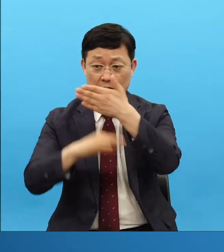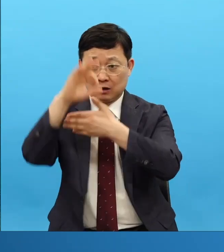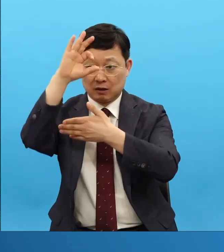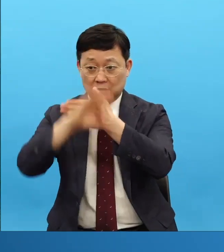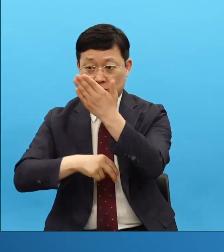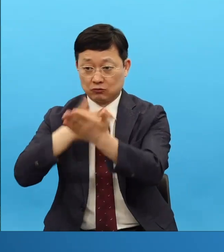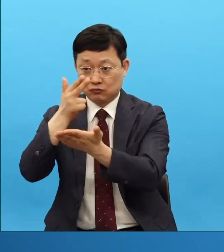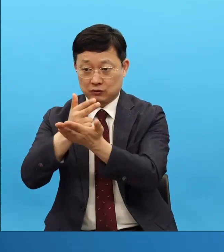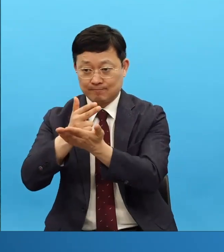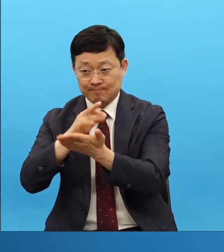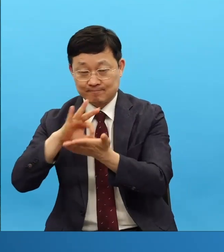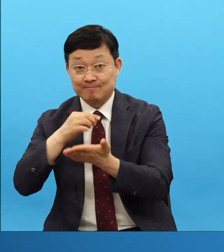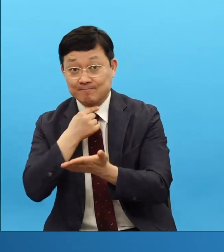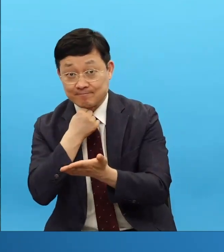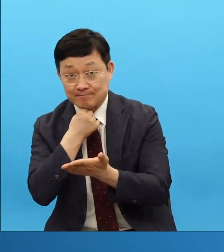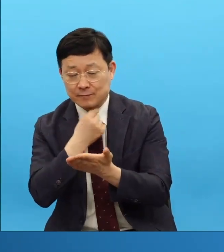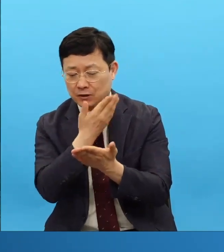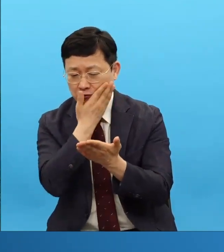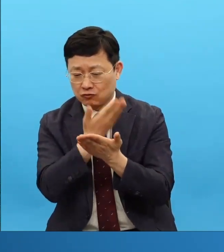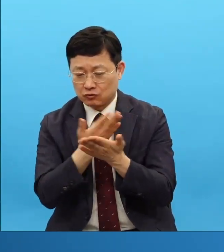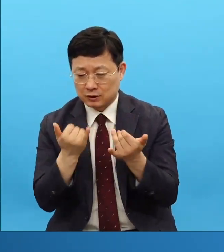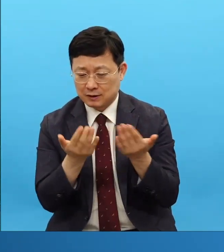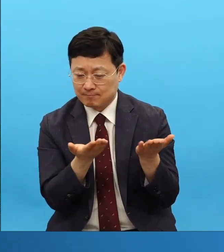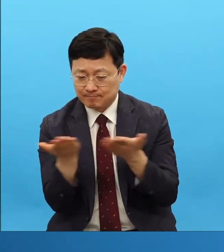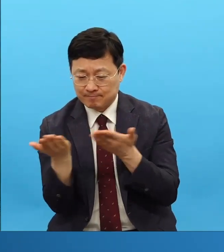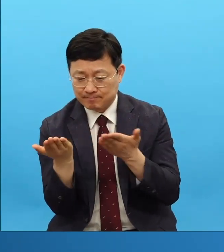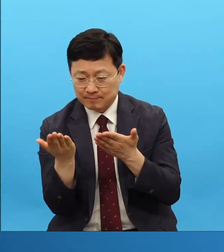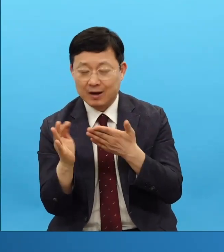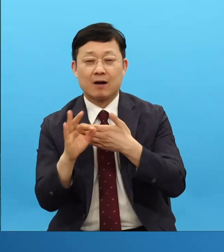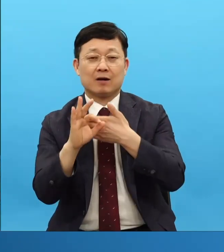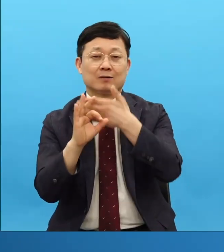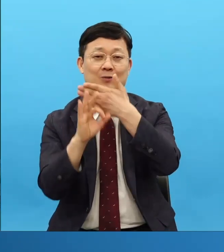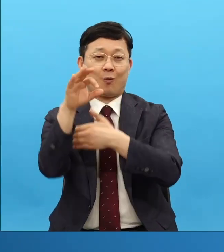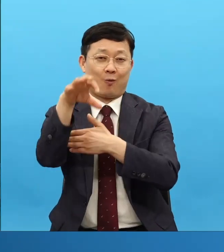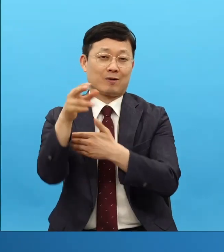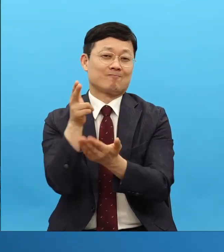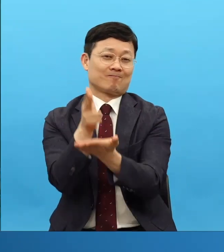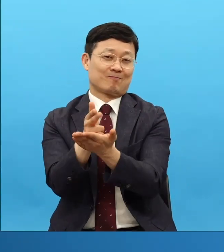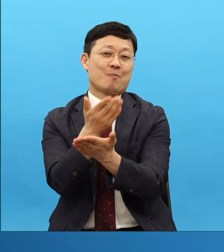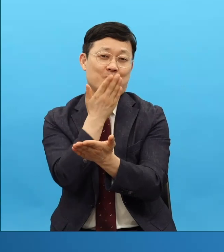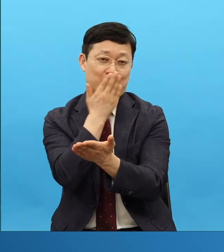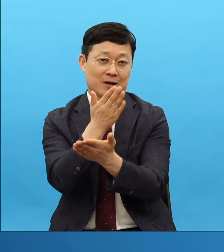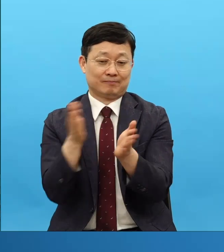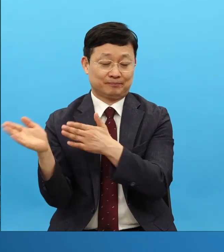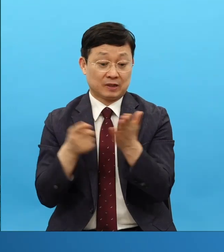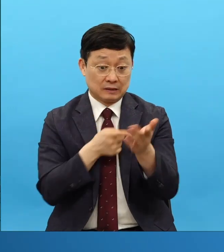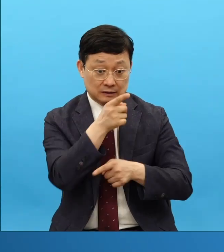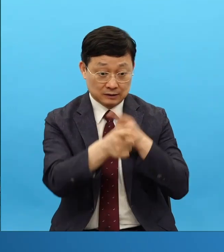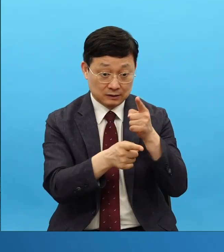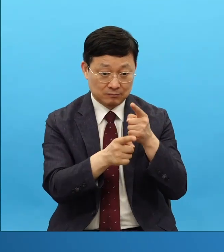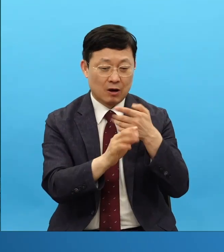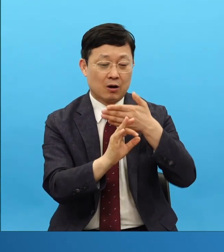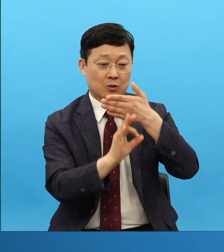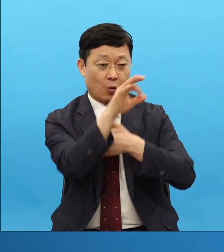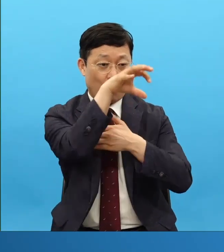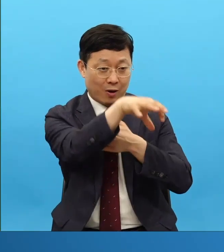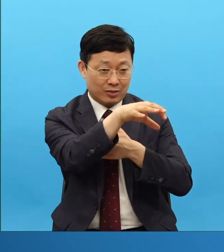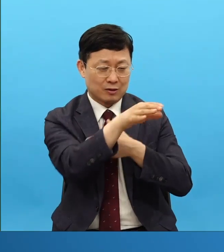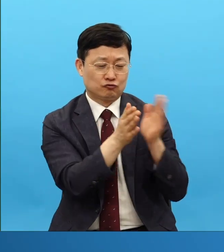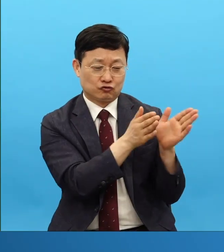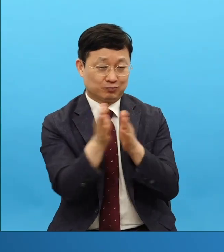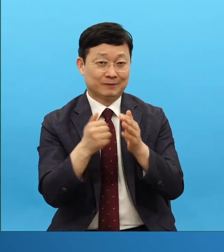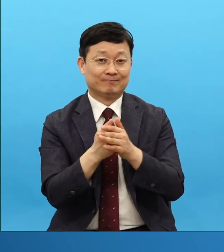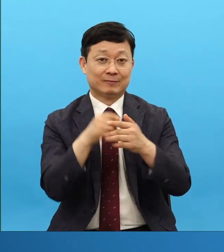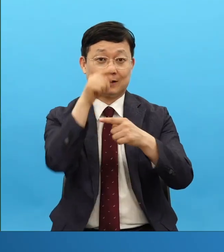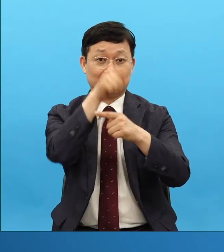이용하실 경우 중직자 스태프의 안내를 받아 동관으로 오시면 됩니다. 등록처는 랩넌트 나잇이 진행되는 동관에 준비되어 있습니다. 대회